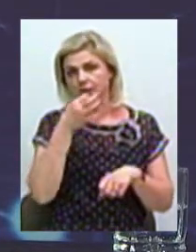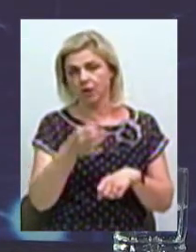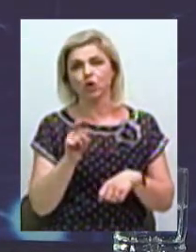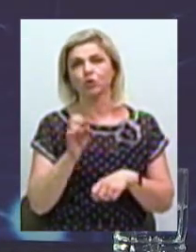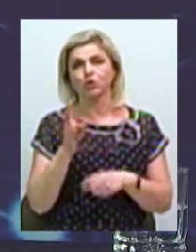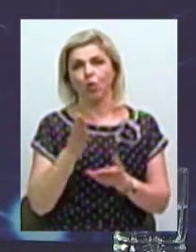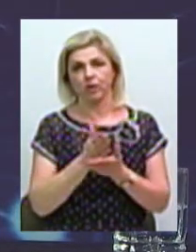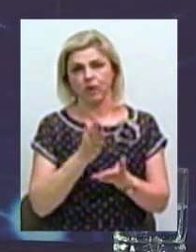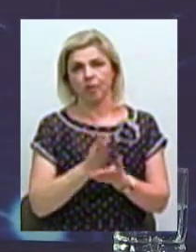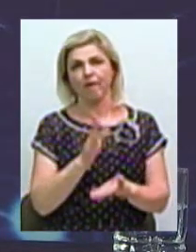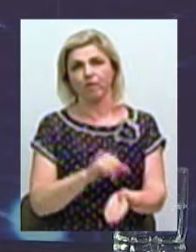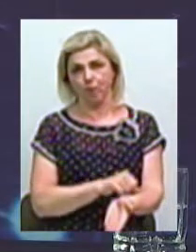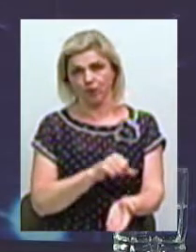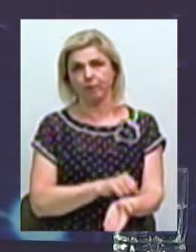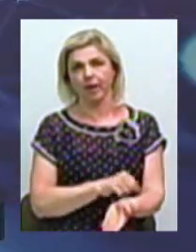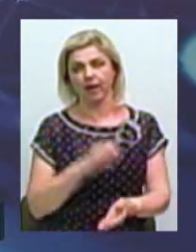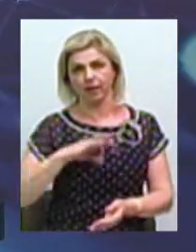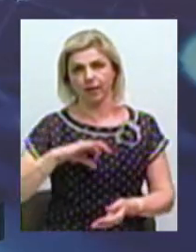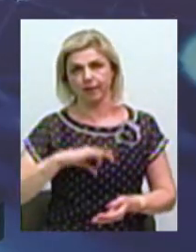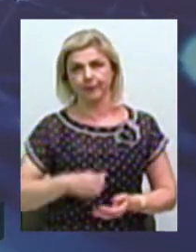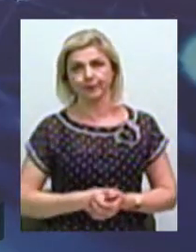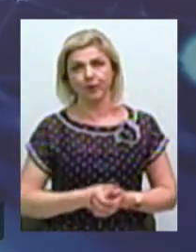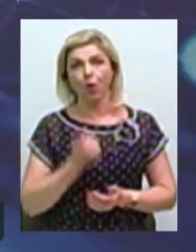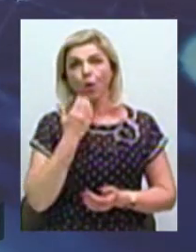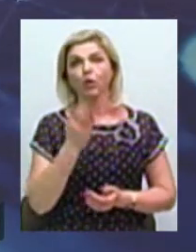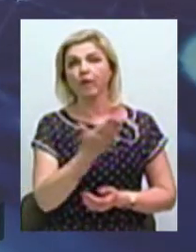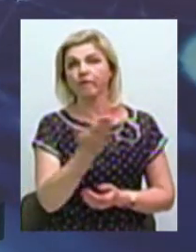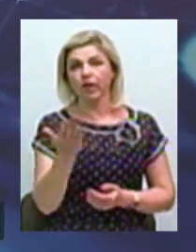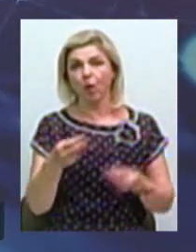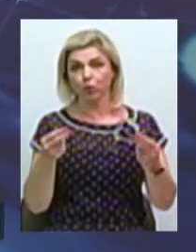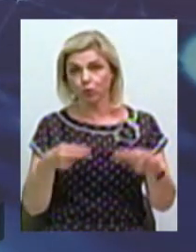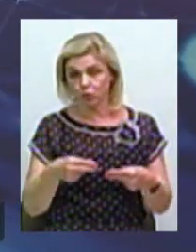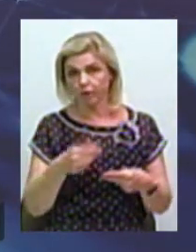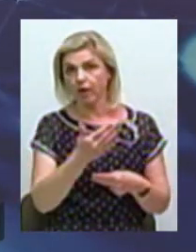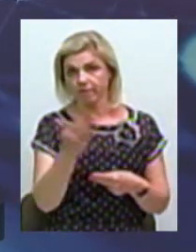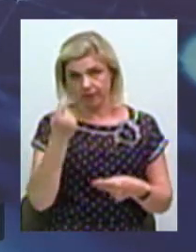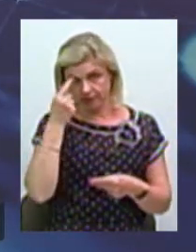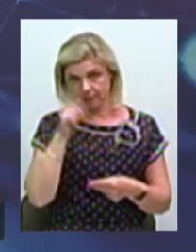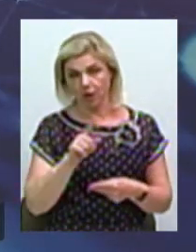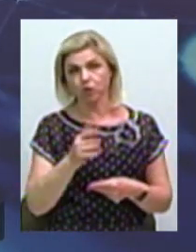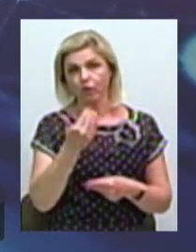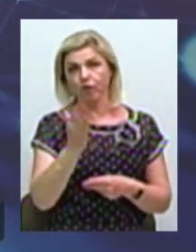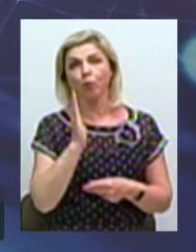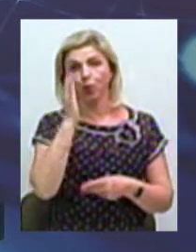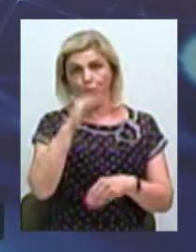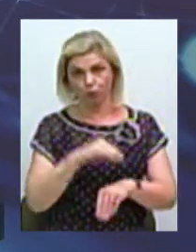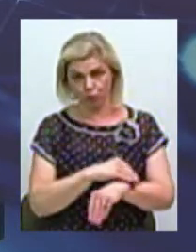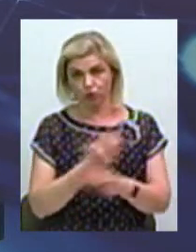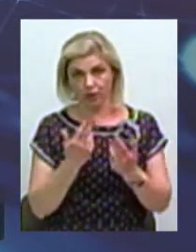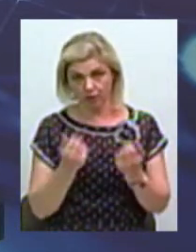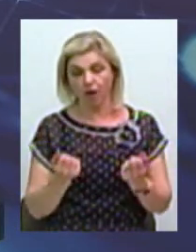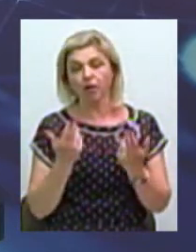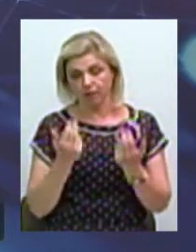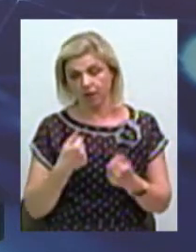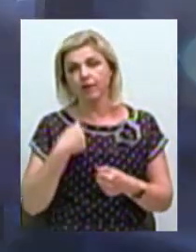он находится в употреблении. Тобто, коли ви одружувались, ви вже знали, що ваш майбутній чоловік вживає наркотики?